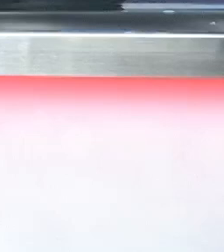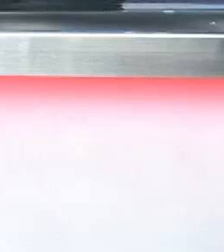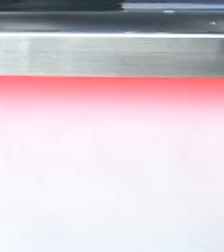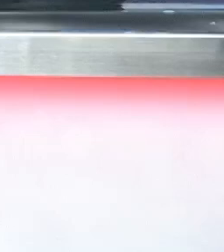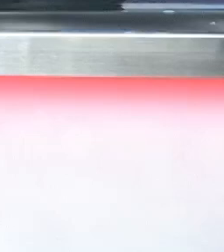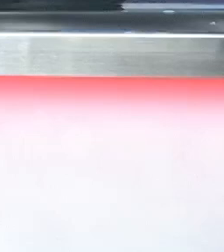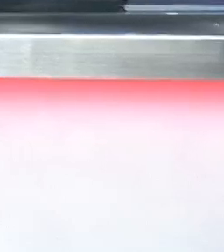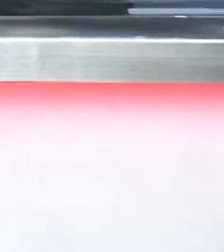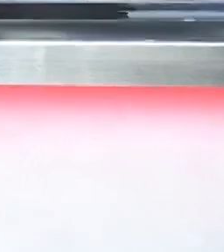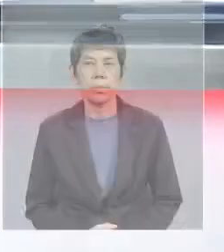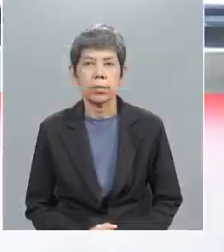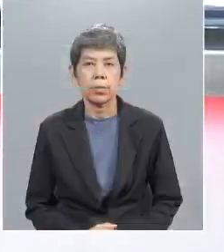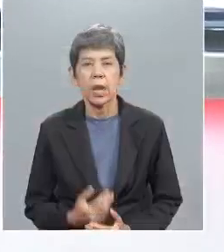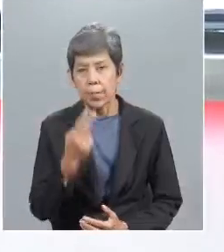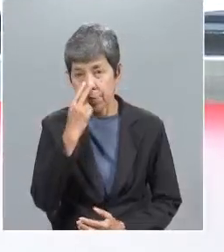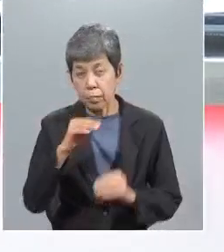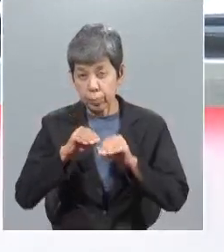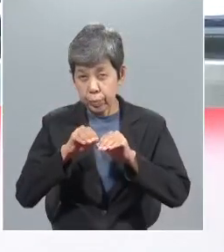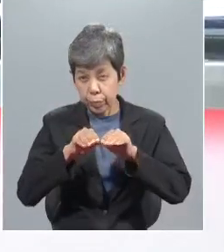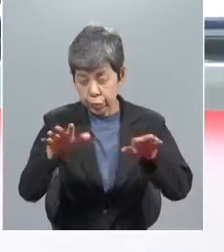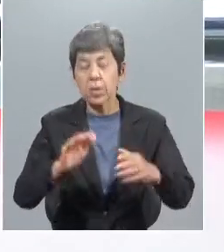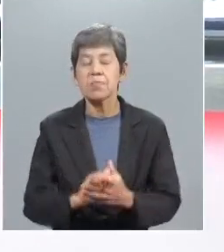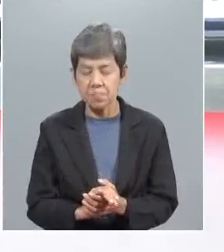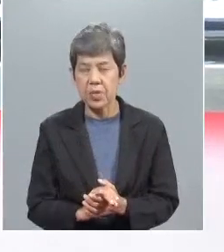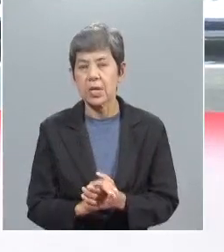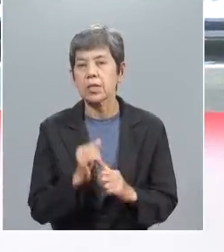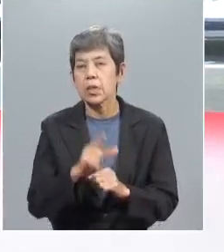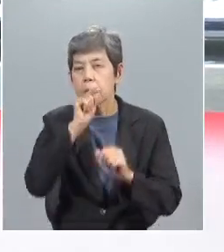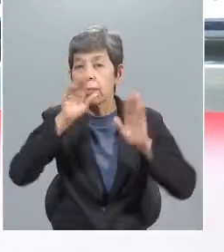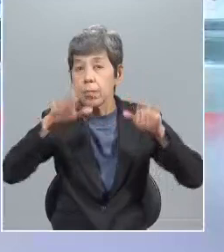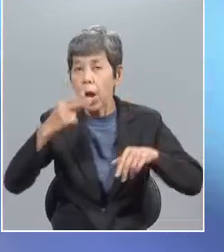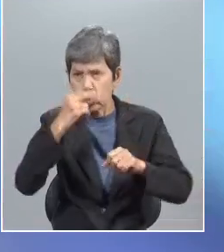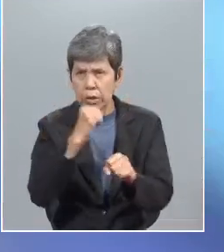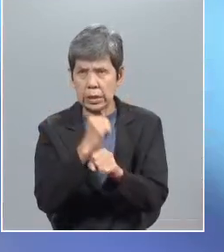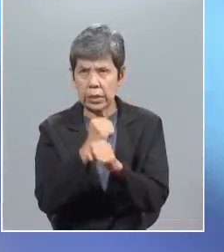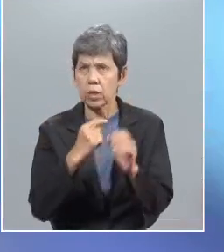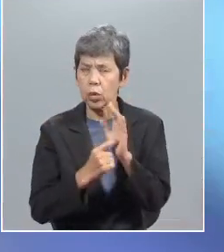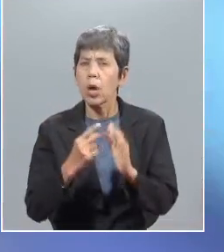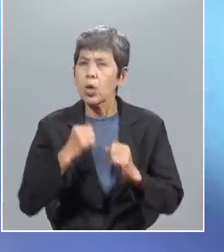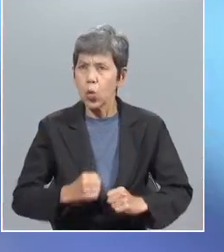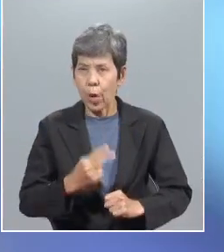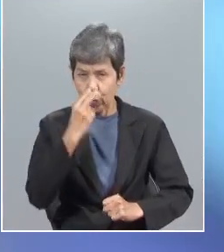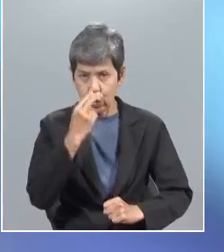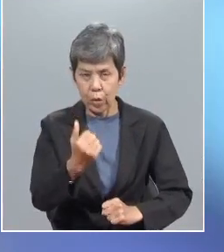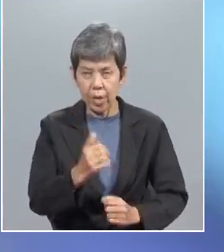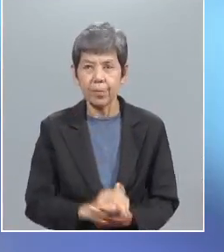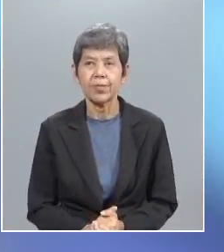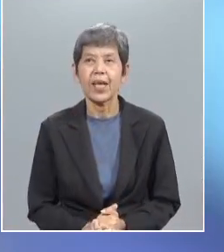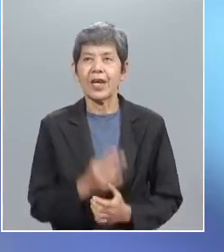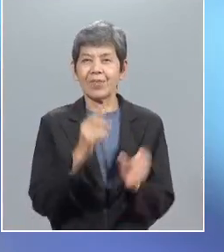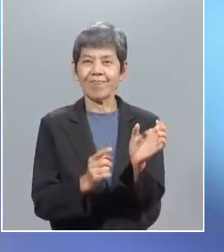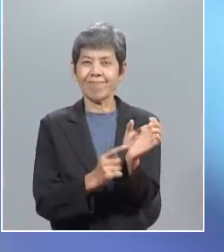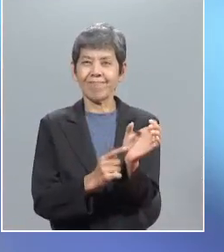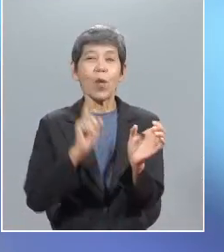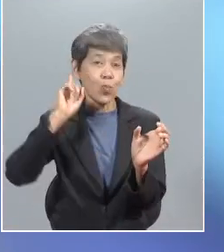อีกนิดนึงถูกชาติต่อๆกันในโลกทวิตเตอร์นะคะแล้วก็บอกว่าอยากจะแชร์ให้ถึงพี่หนุ่มมาถึงแล้วนะคะคลิปนี้